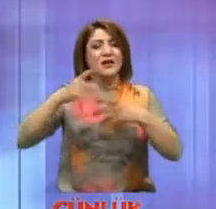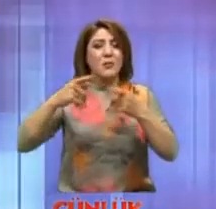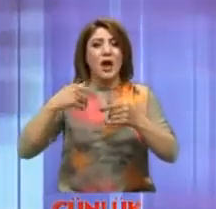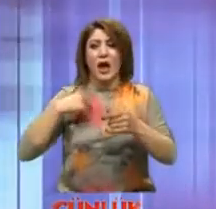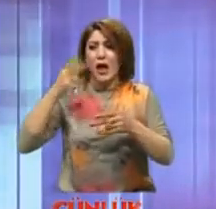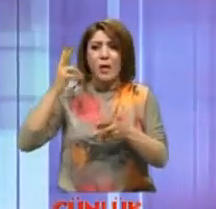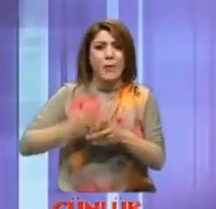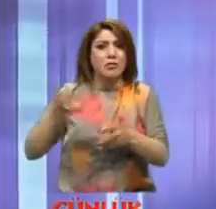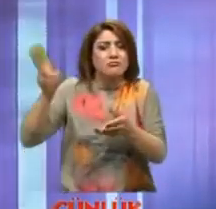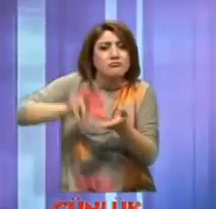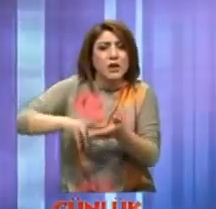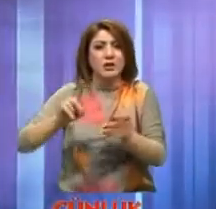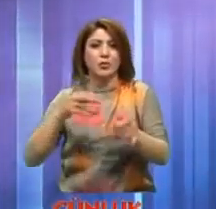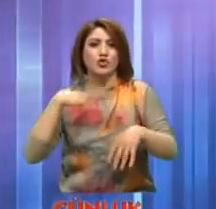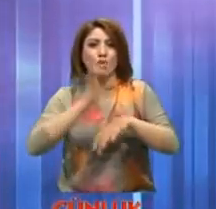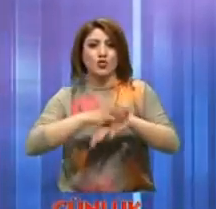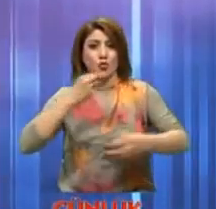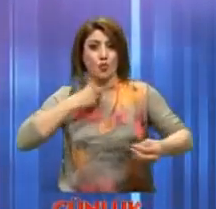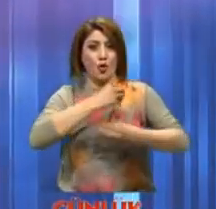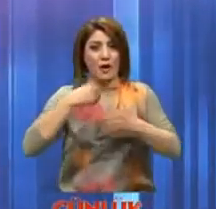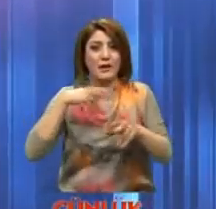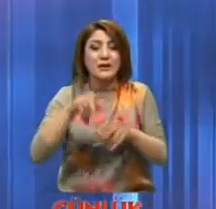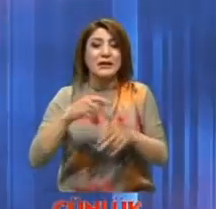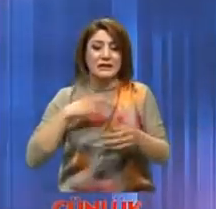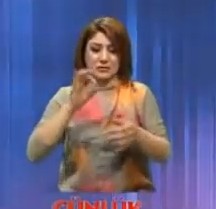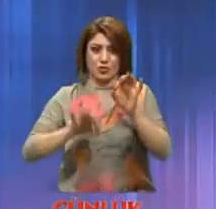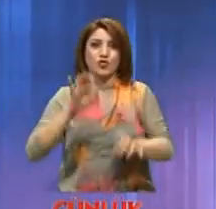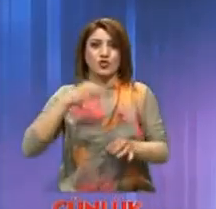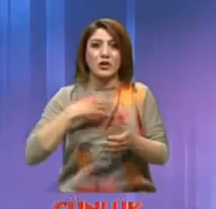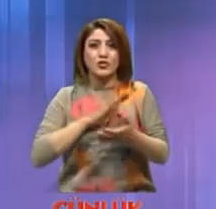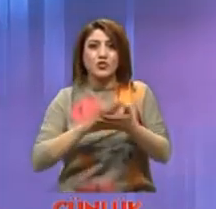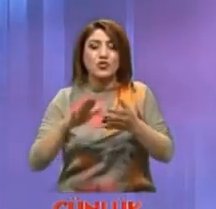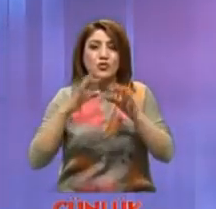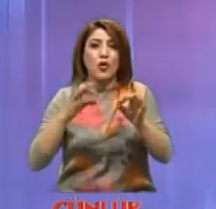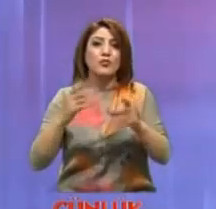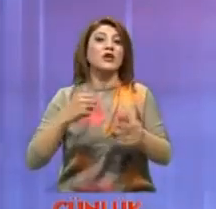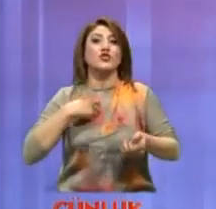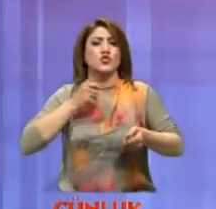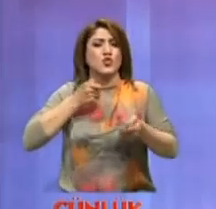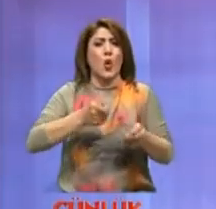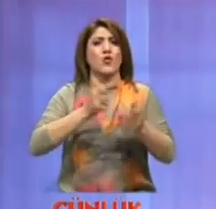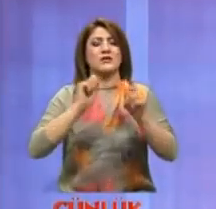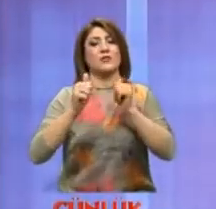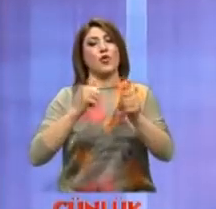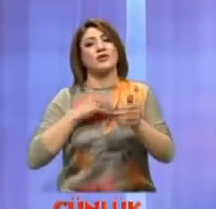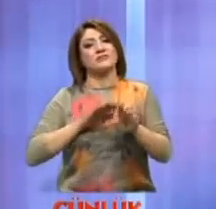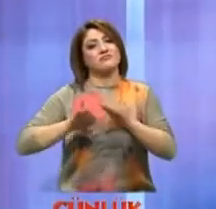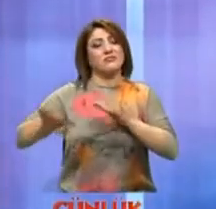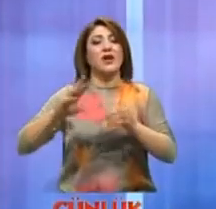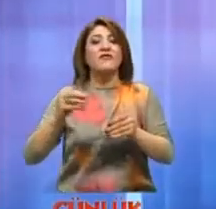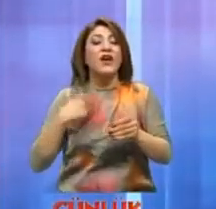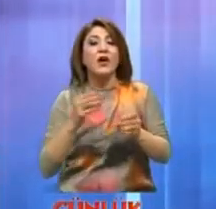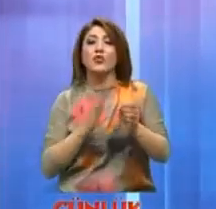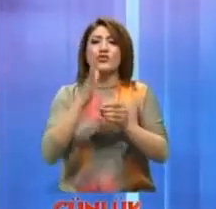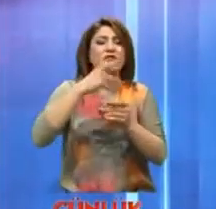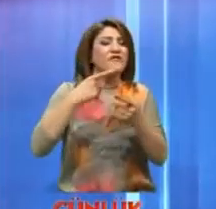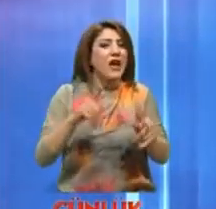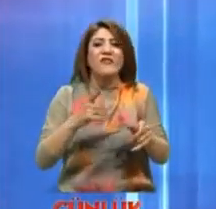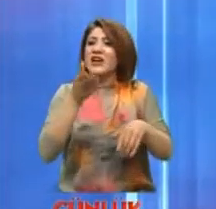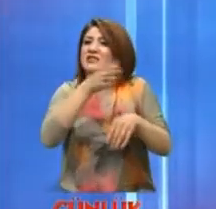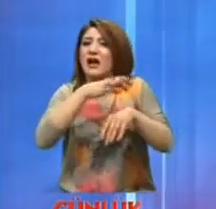olan çocukların doktor muayeneleri ve testler normal olsa bile zorlamalı sporlardan kaçınması, ailesinde uzamış QT sendromu